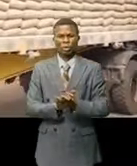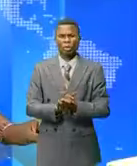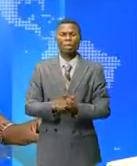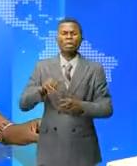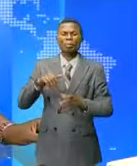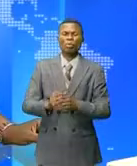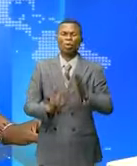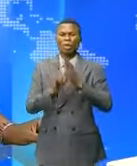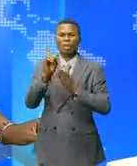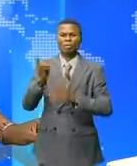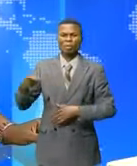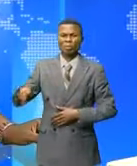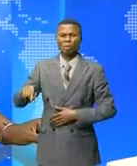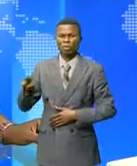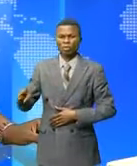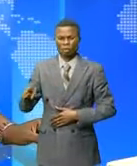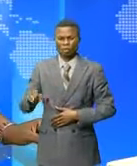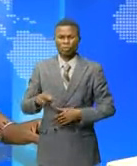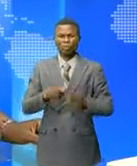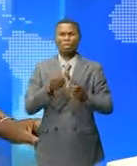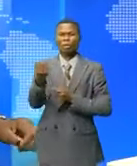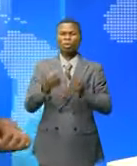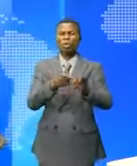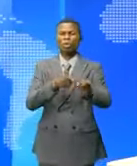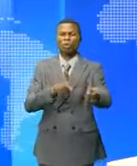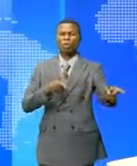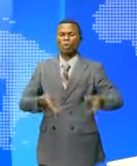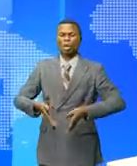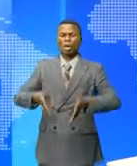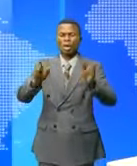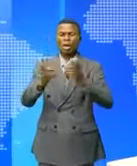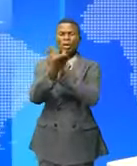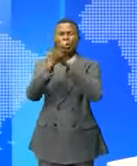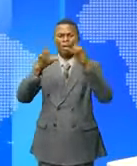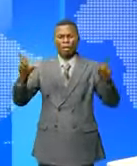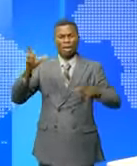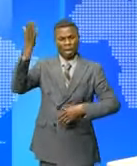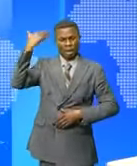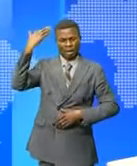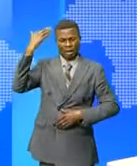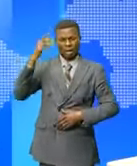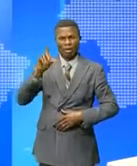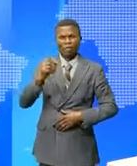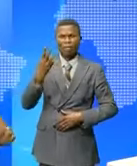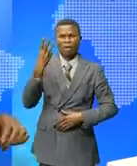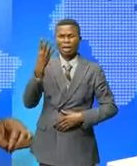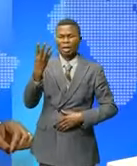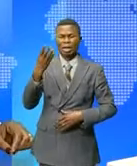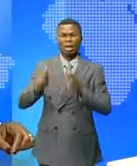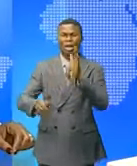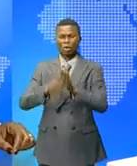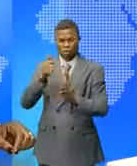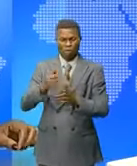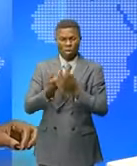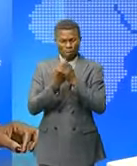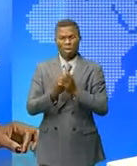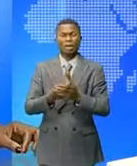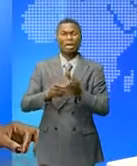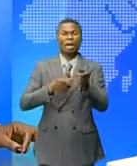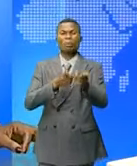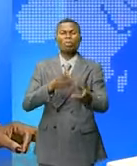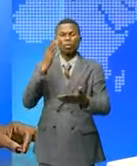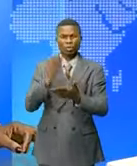province. Les embouteillages sur l'avenue de la Libération ex-24 novembre pourront cesser avec l'ouverture du